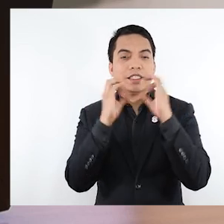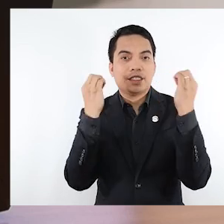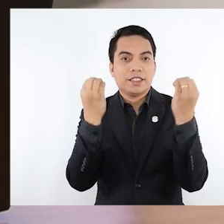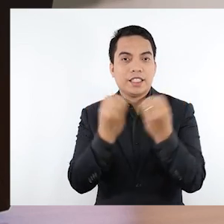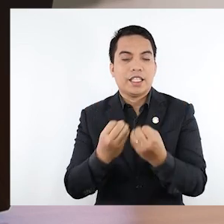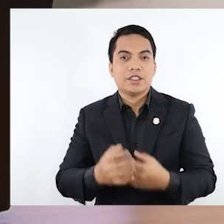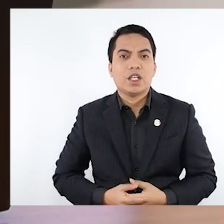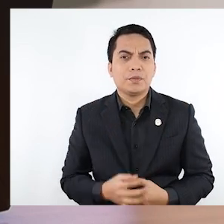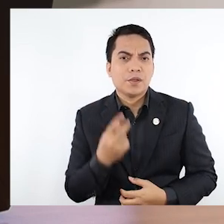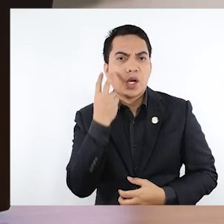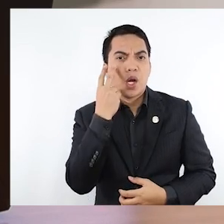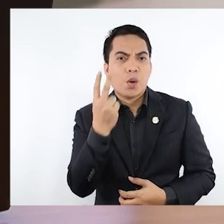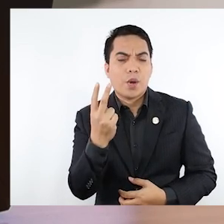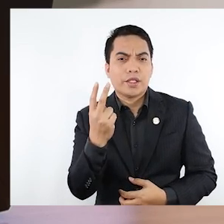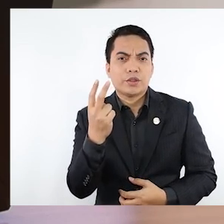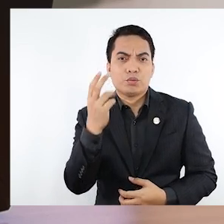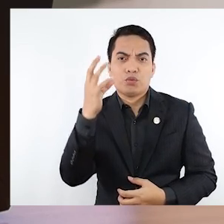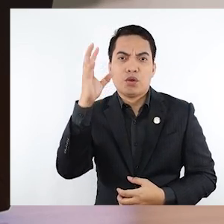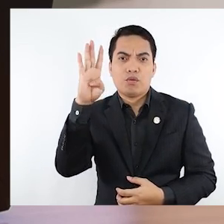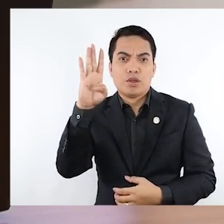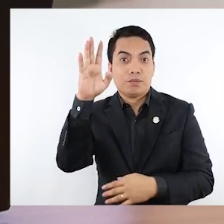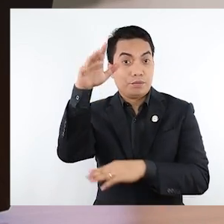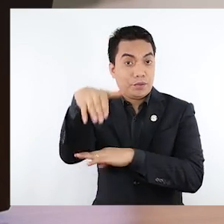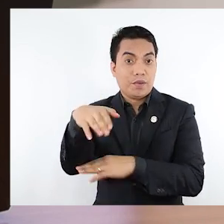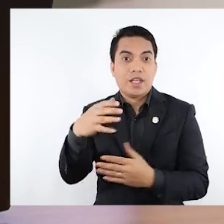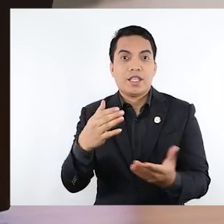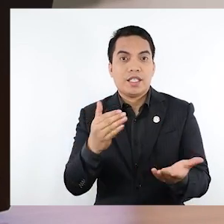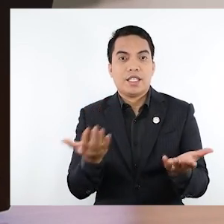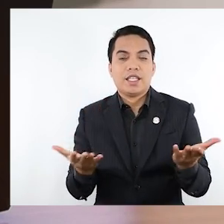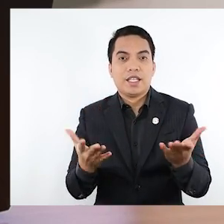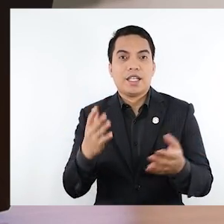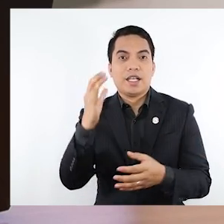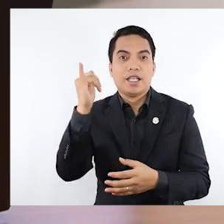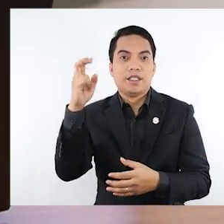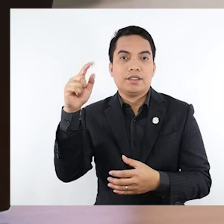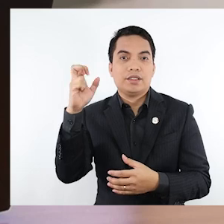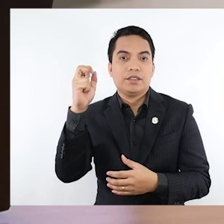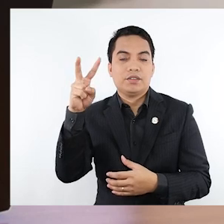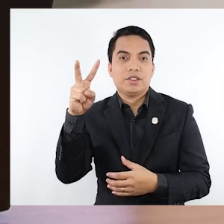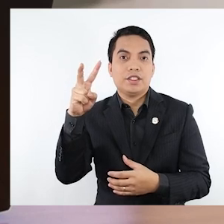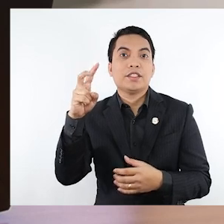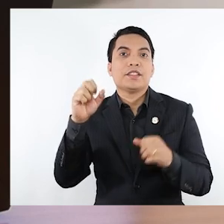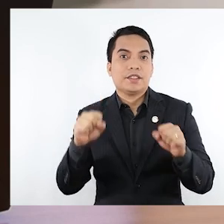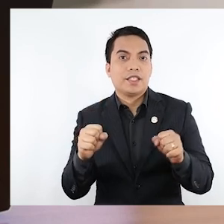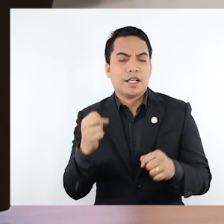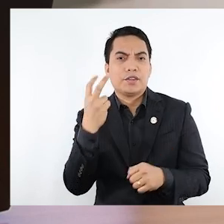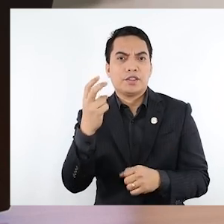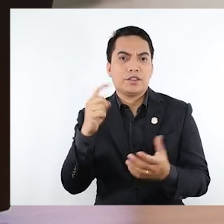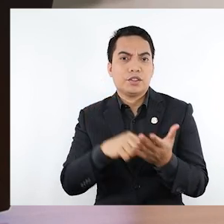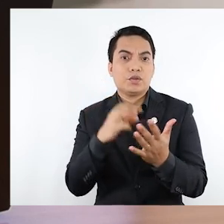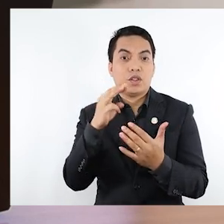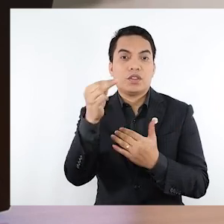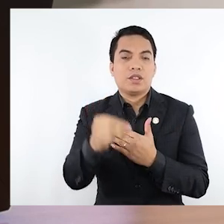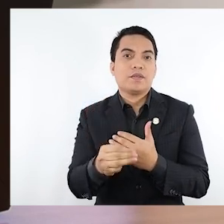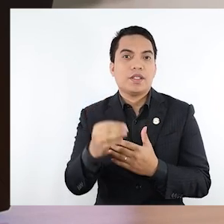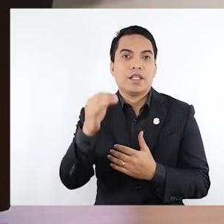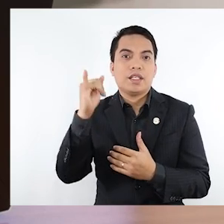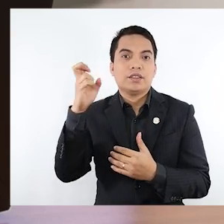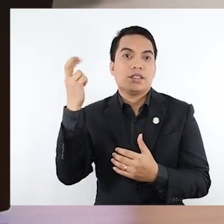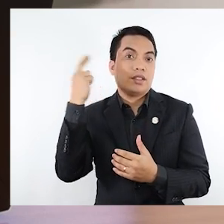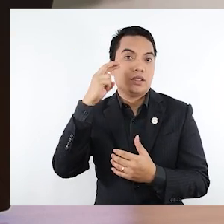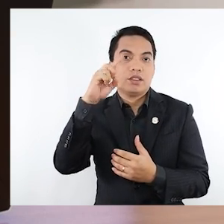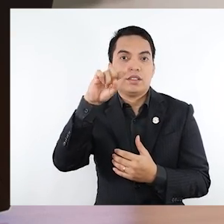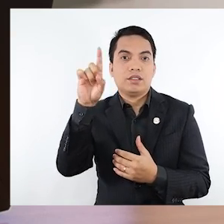pansambahayan. Manood lamang po tuwing alas 4 ng hapon dito sa INC TV. Masusubaybayan din ang programang ito sa INC